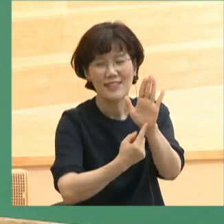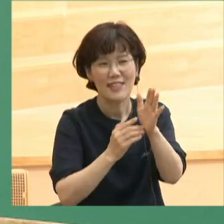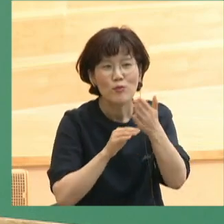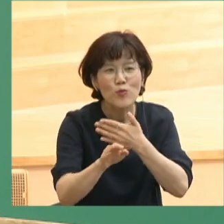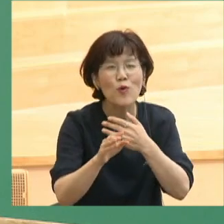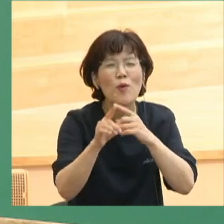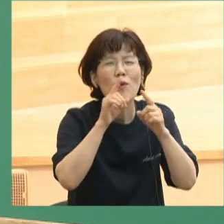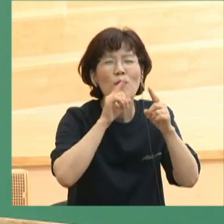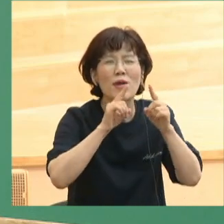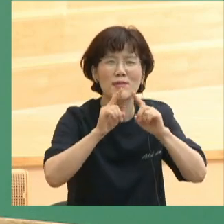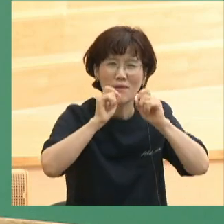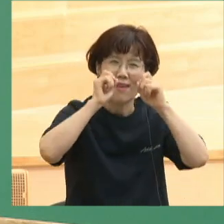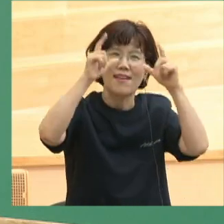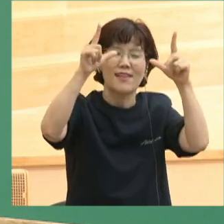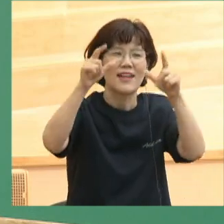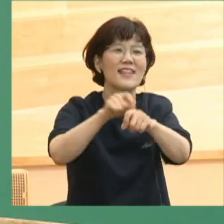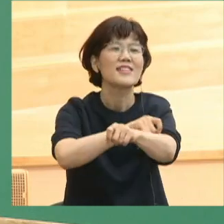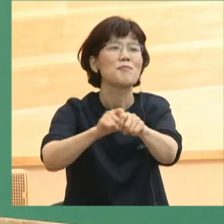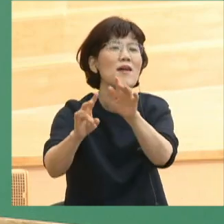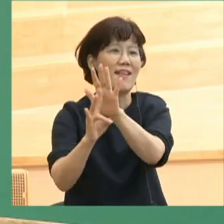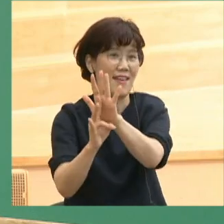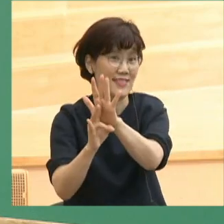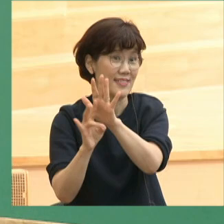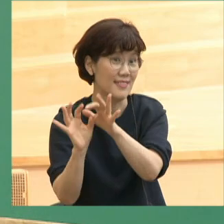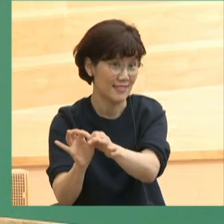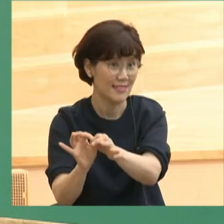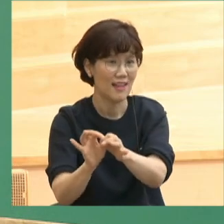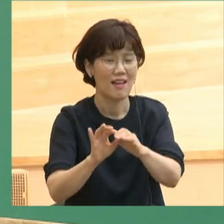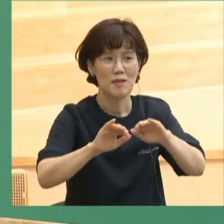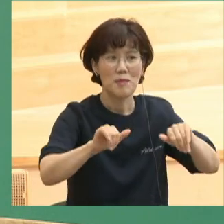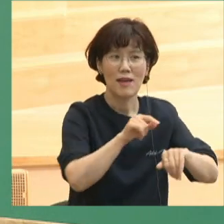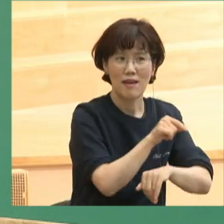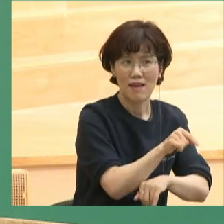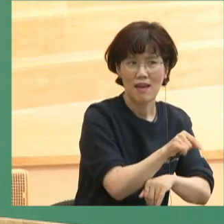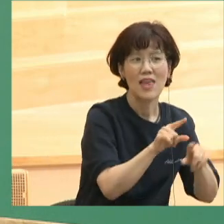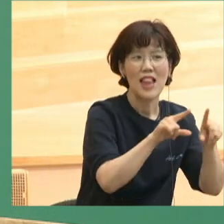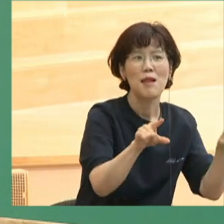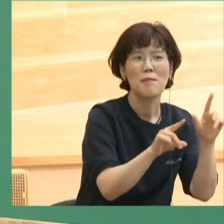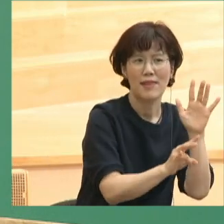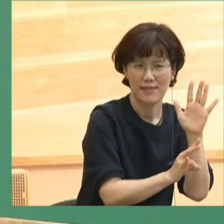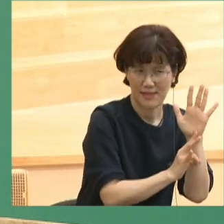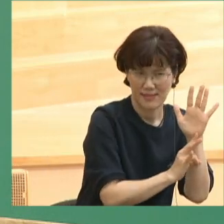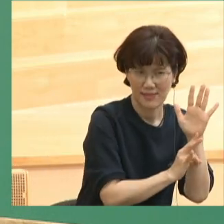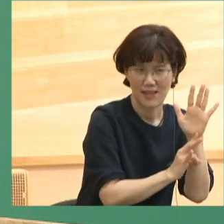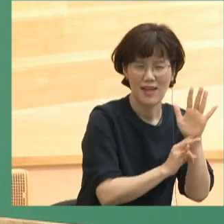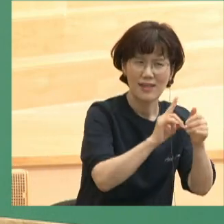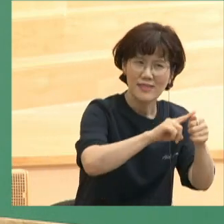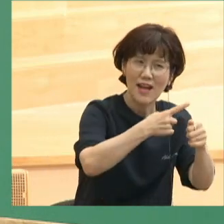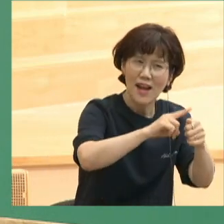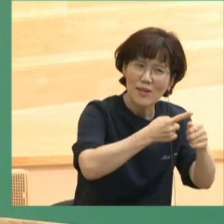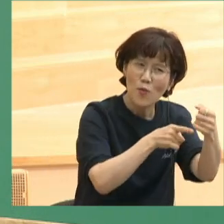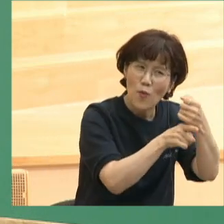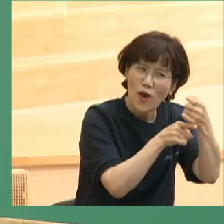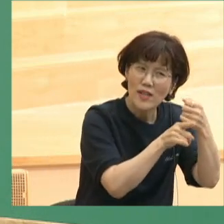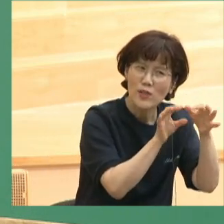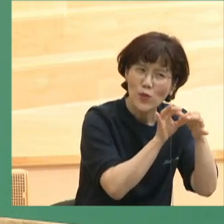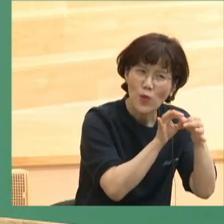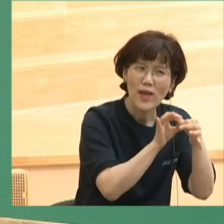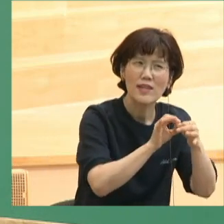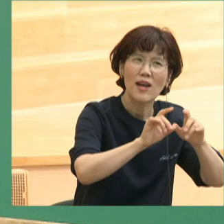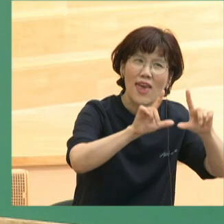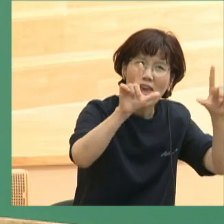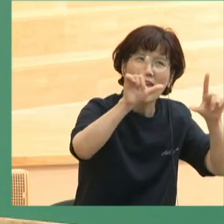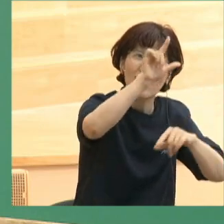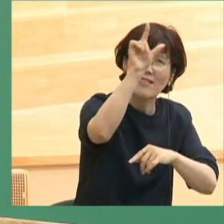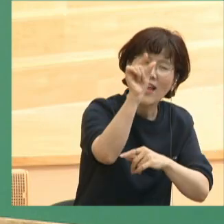깨닫도록 하는 특별 계시죠. 반면으로 일반 계시는 자연 어떤 원리를 통해 가지고 해와